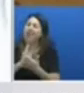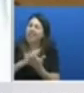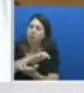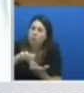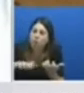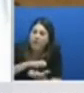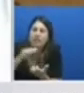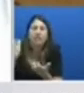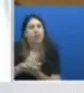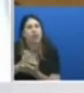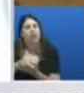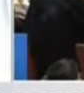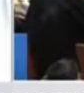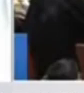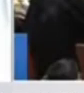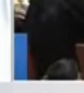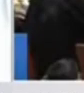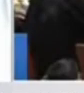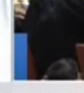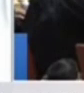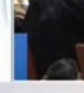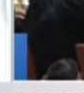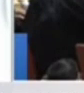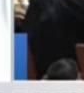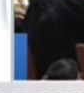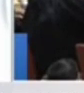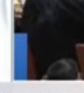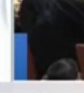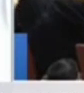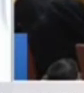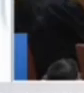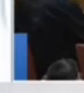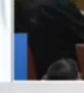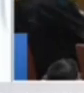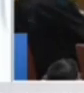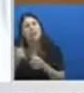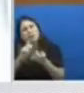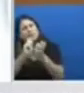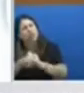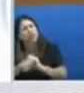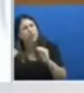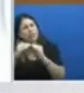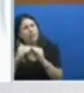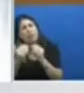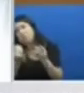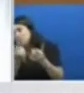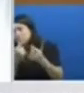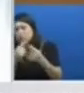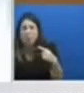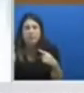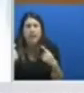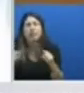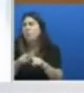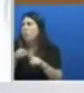ש כדי שהשופטים יראו כנציגת הכנסת שאני לא אתן לאמירות בוטות על הכנסת לעבור בשקט זה תפקידי כפי